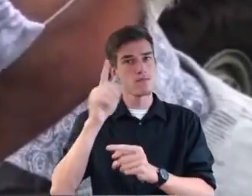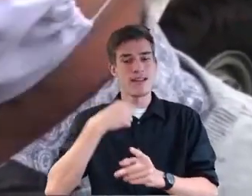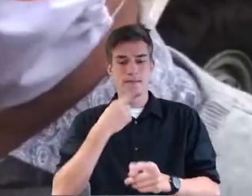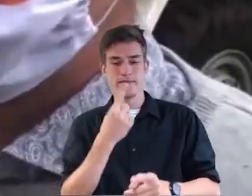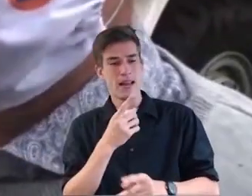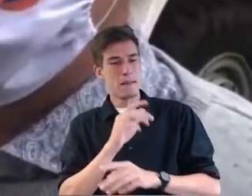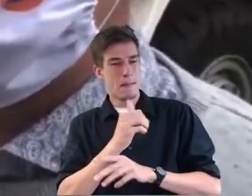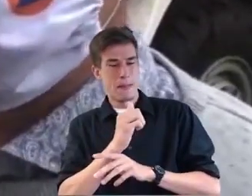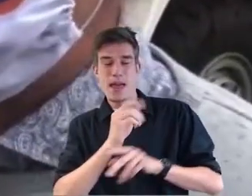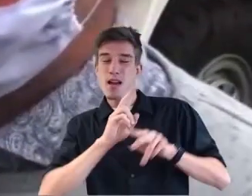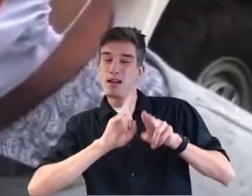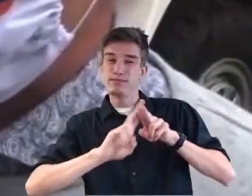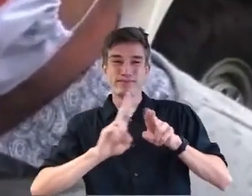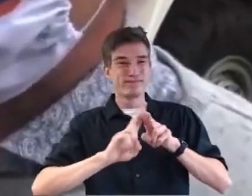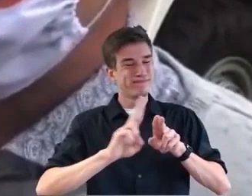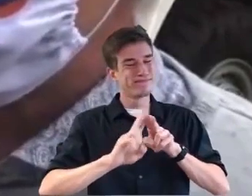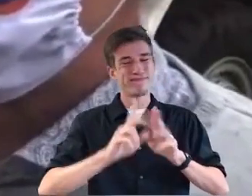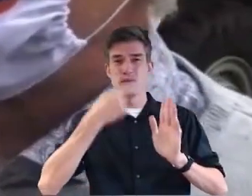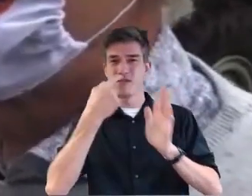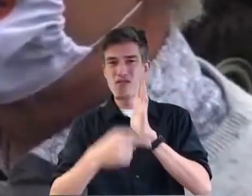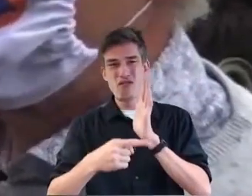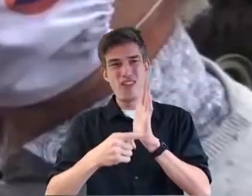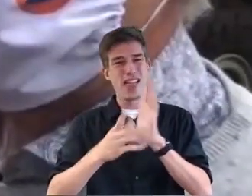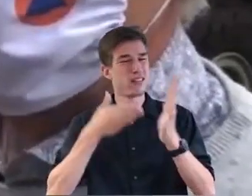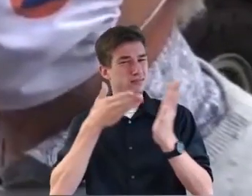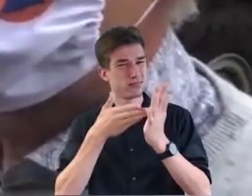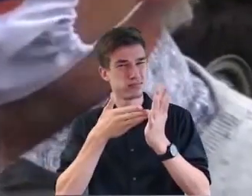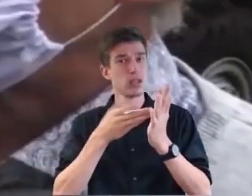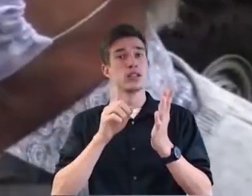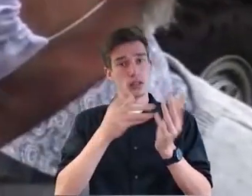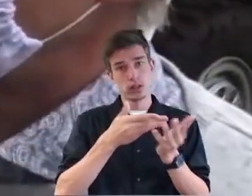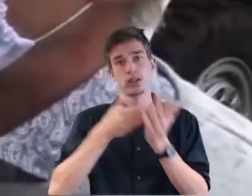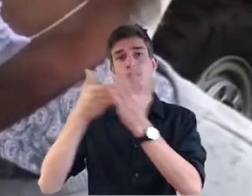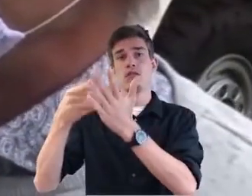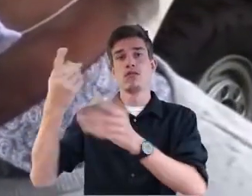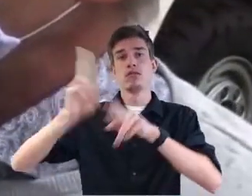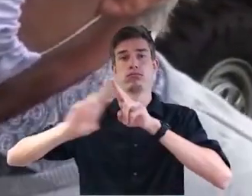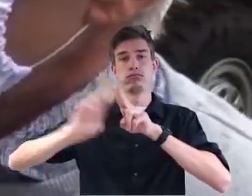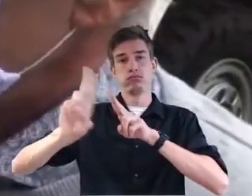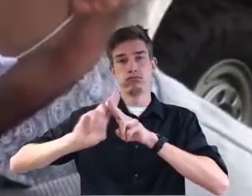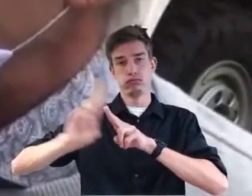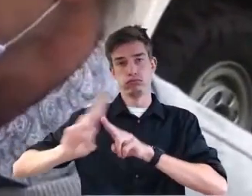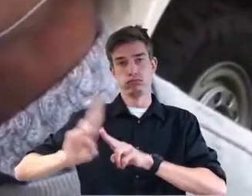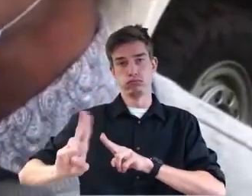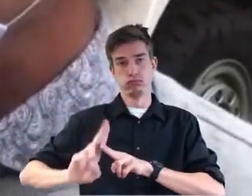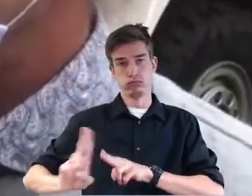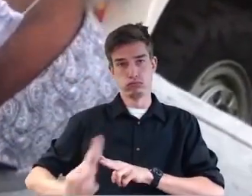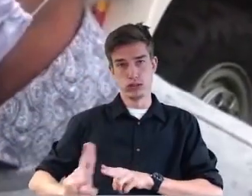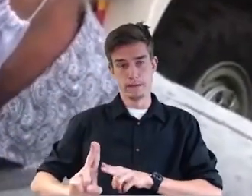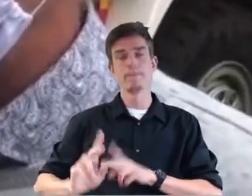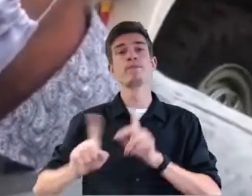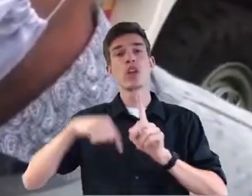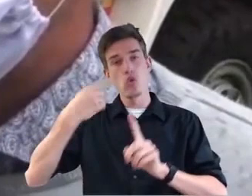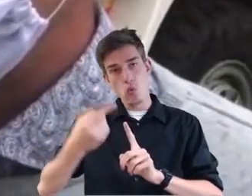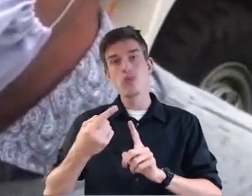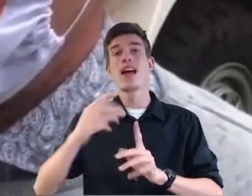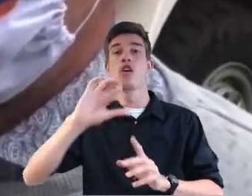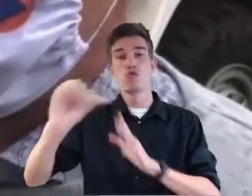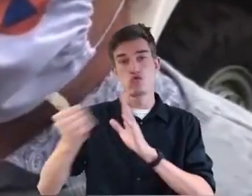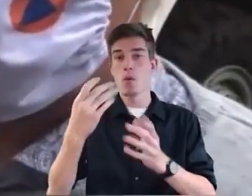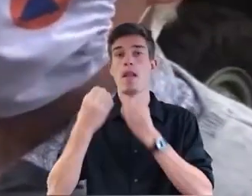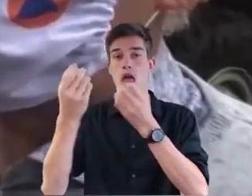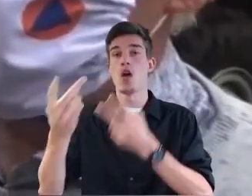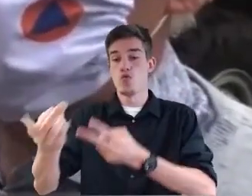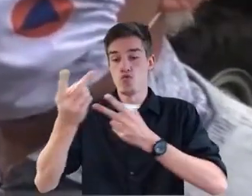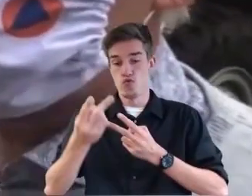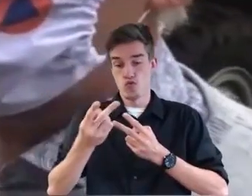wir festgestellt haben, dass irgendwas noch nicht so reibungslos funktioniert, nachbessern. Und wir werden das Musterauto dann erneut bekommen und